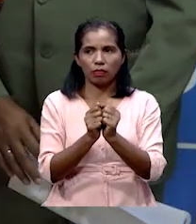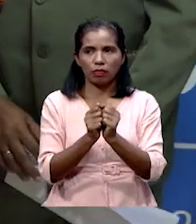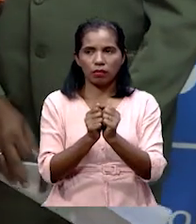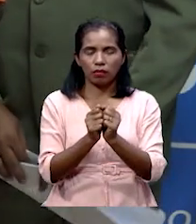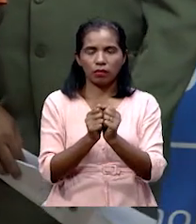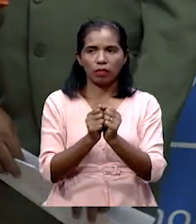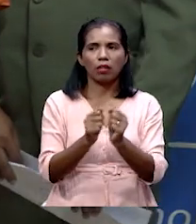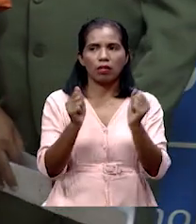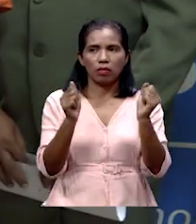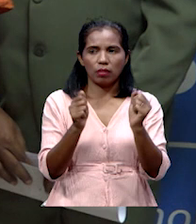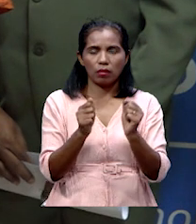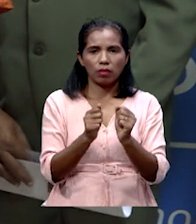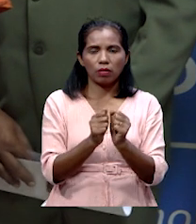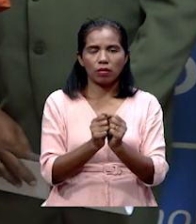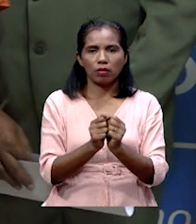pronto ho ko